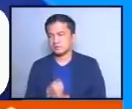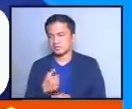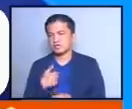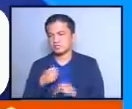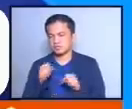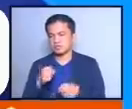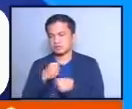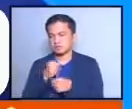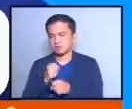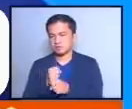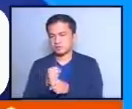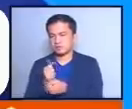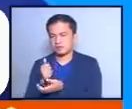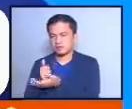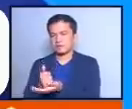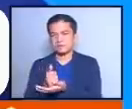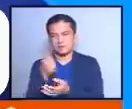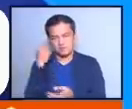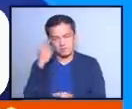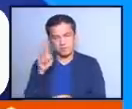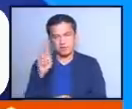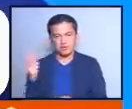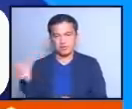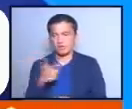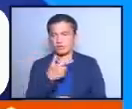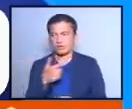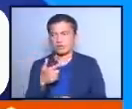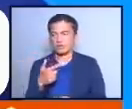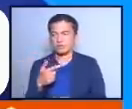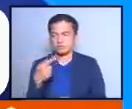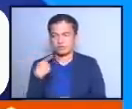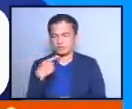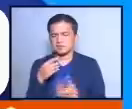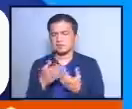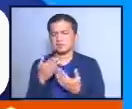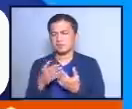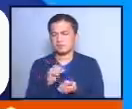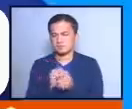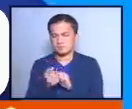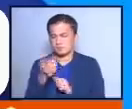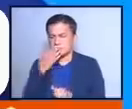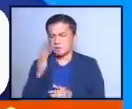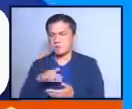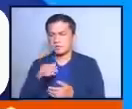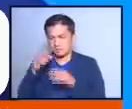I can create hell for everybody. Very easy. You just be a bad boy.